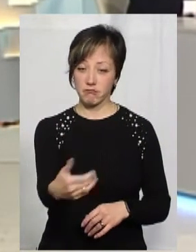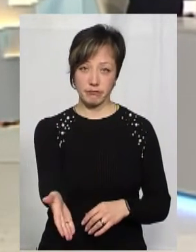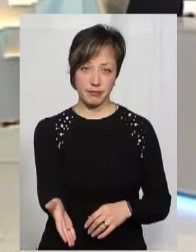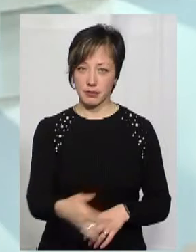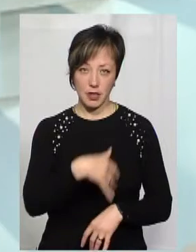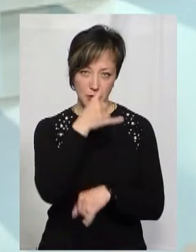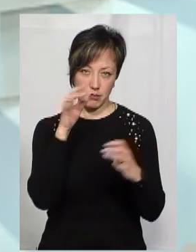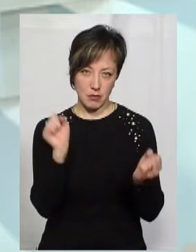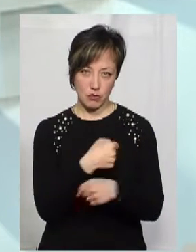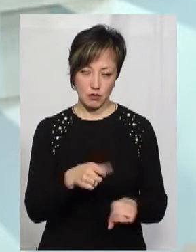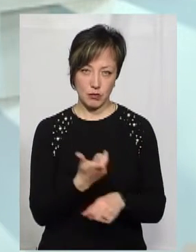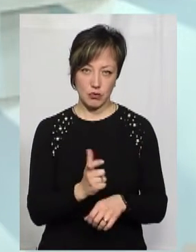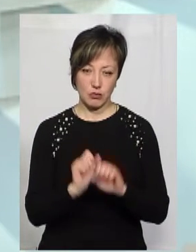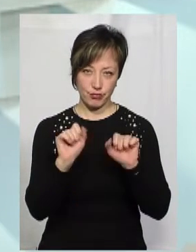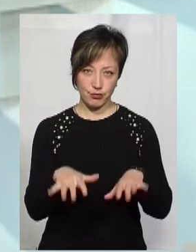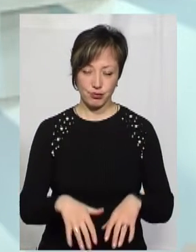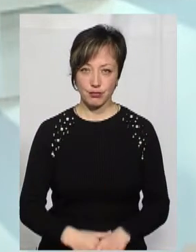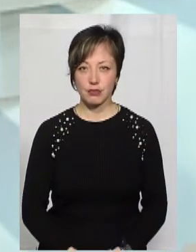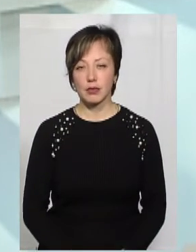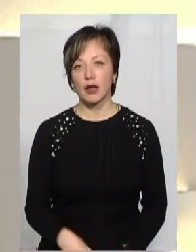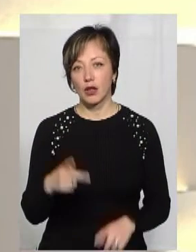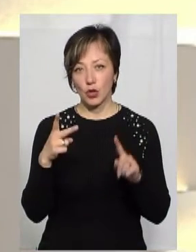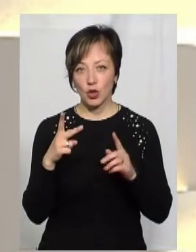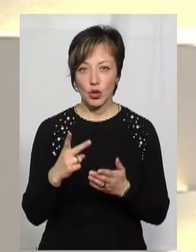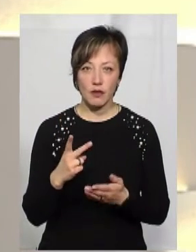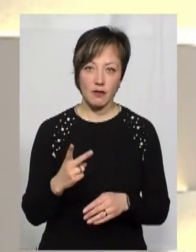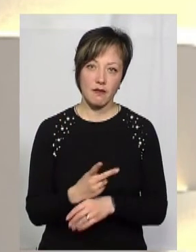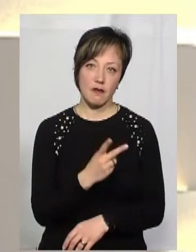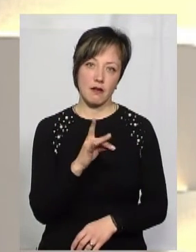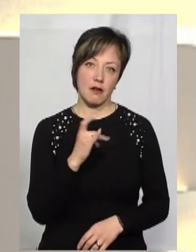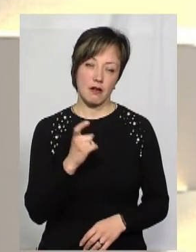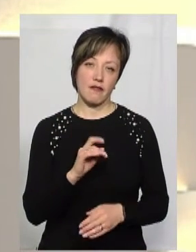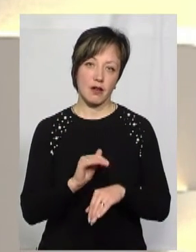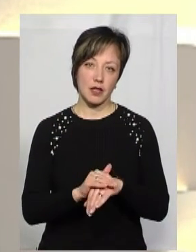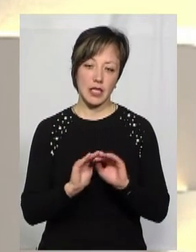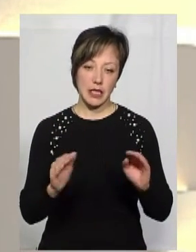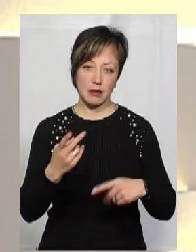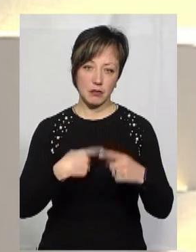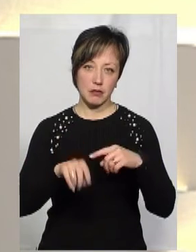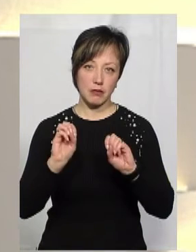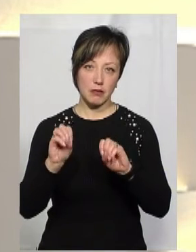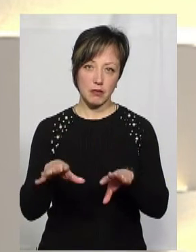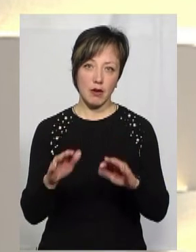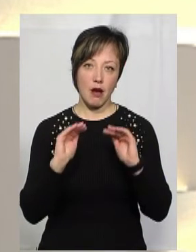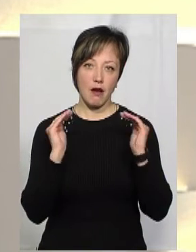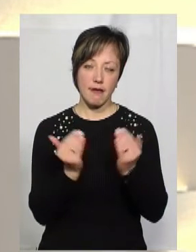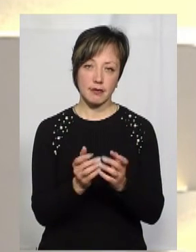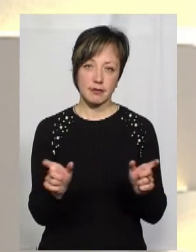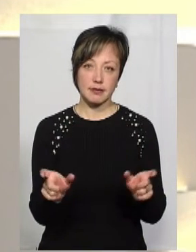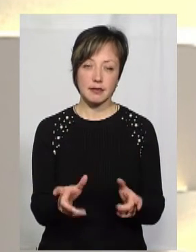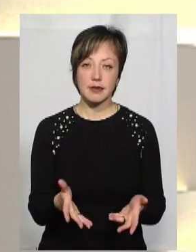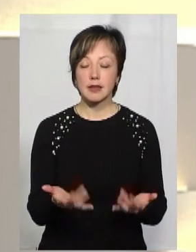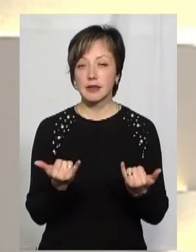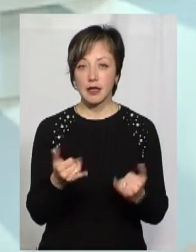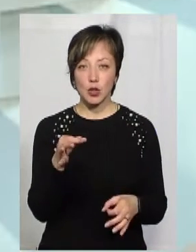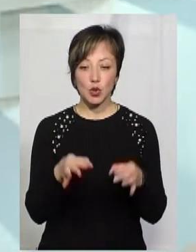ми з ними не можемо більше. І діти вдруге стали сиротами. І діти зараз встають, тому що справи, знову ж таки, карантин, суд поки не розглядає, але